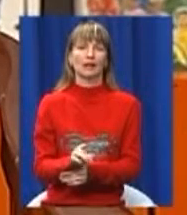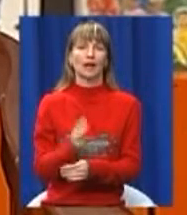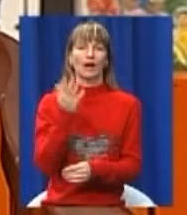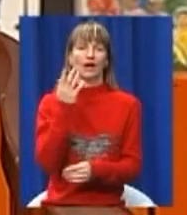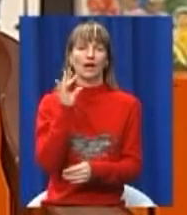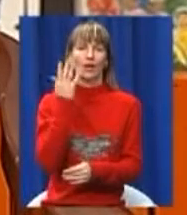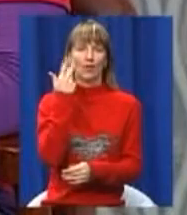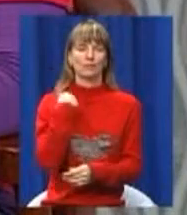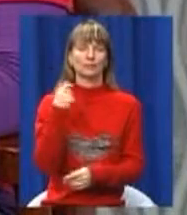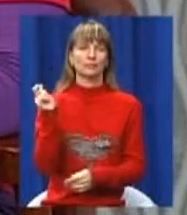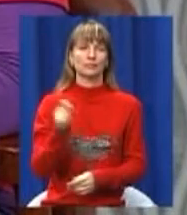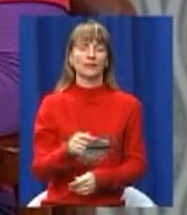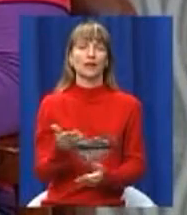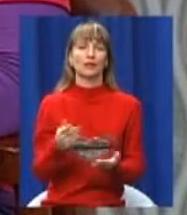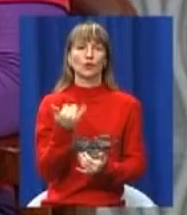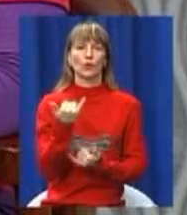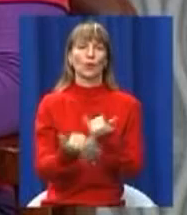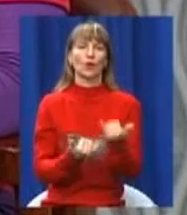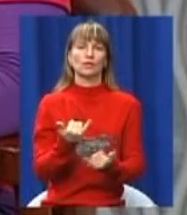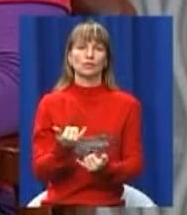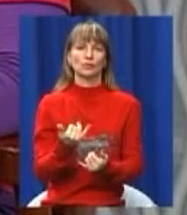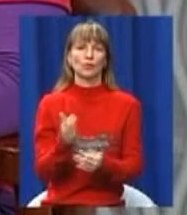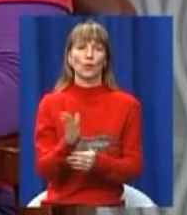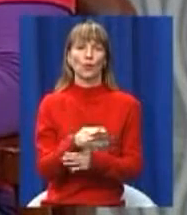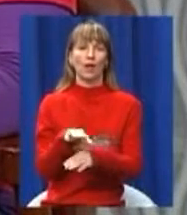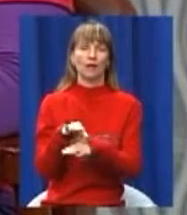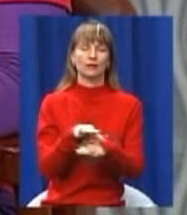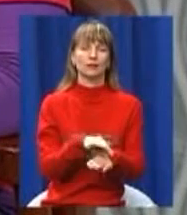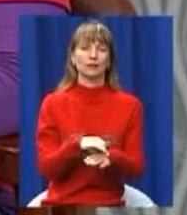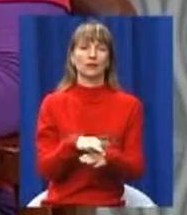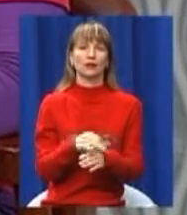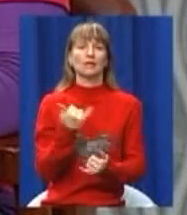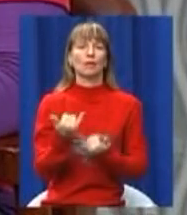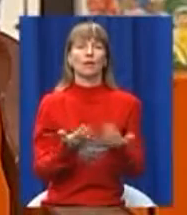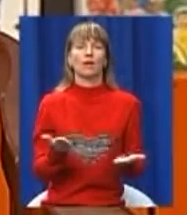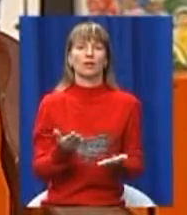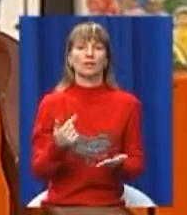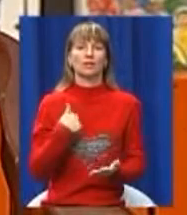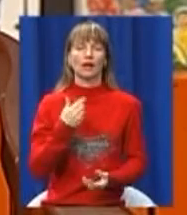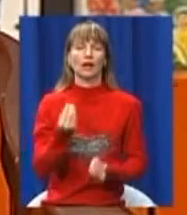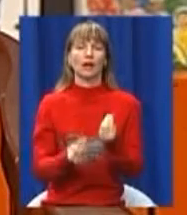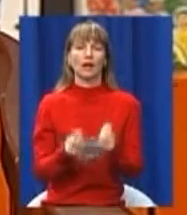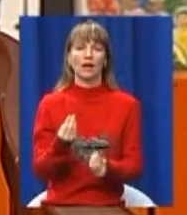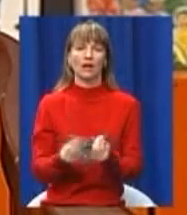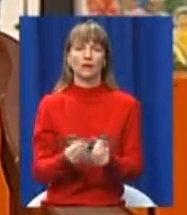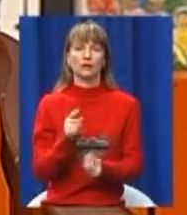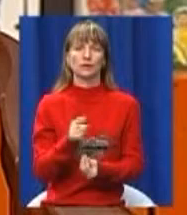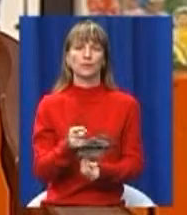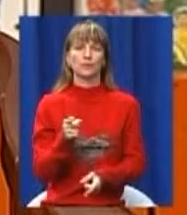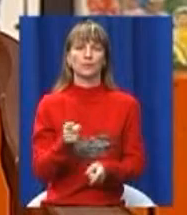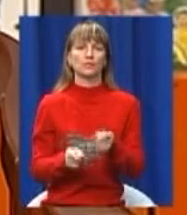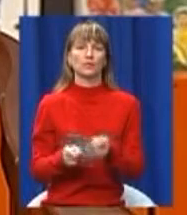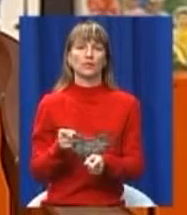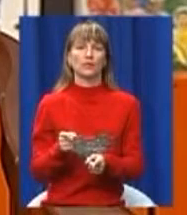приїжджаємо туди. Як ти за ним доглядаєш, вигулюєш його, як ти піклуєшся про цього котика? Я граю з ним, а